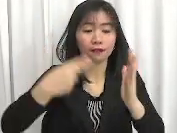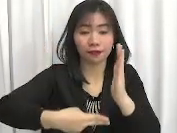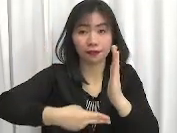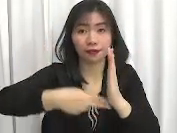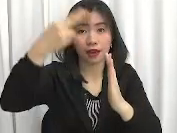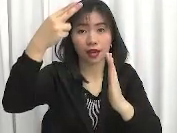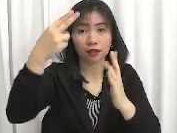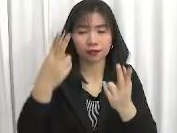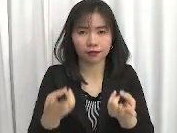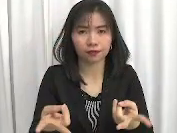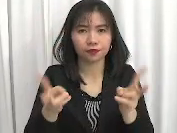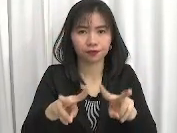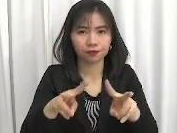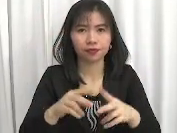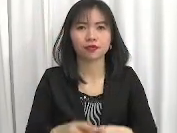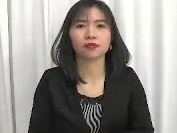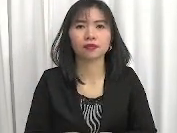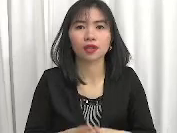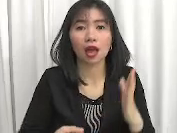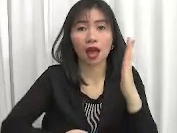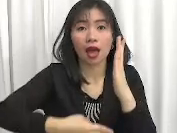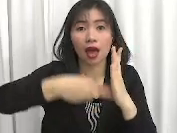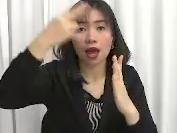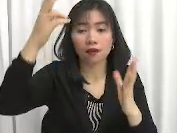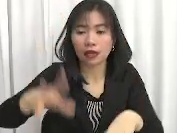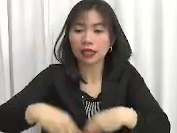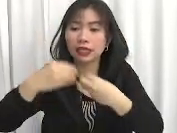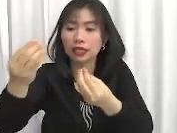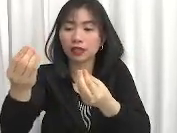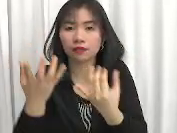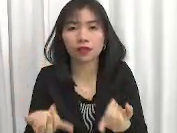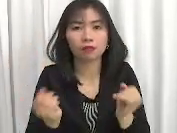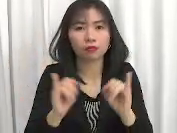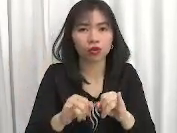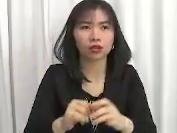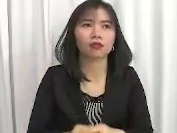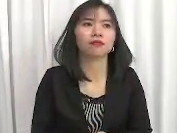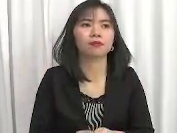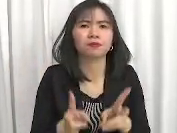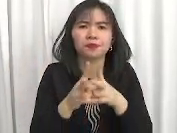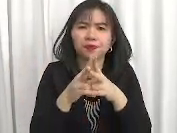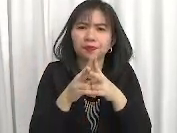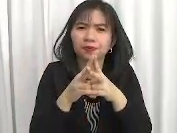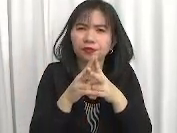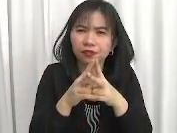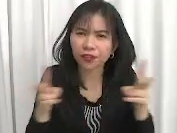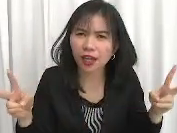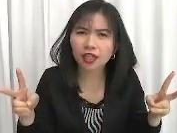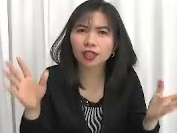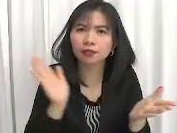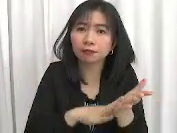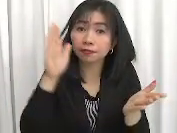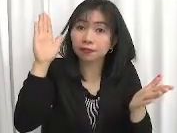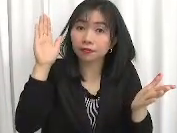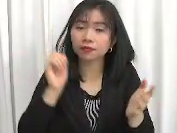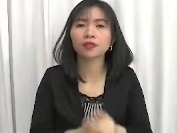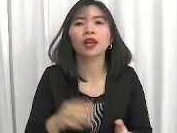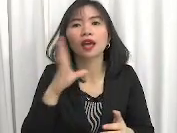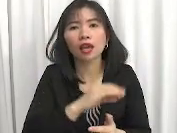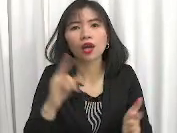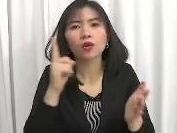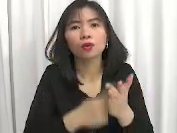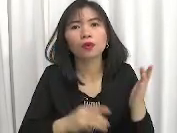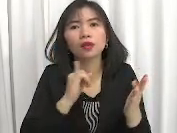na pagpapahalaga. Mahal. Mataas. At ang pinakamahal. Ang equivalent na word niyan